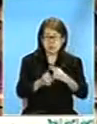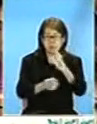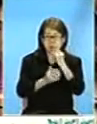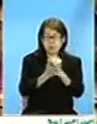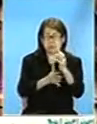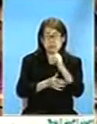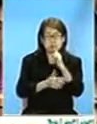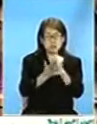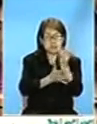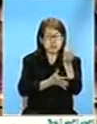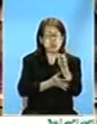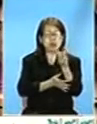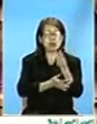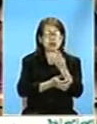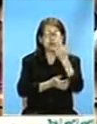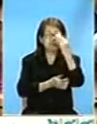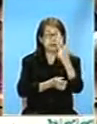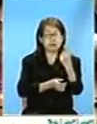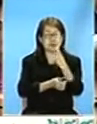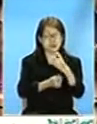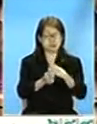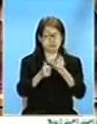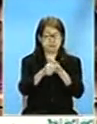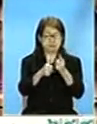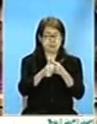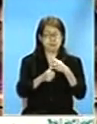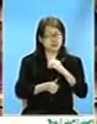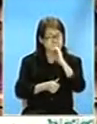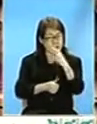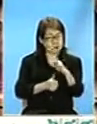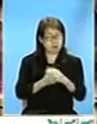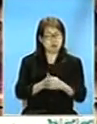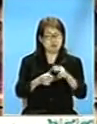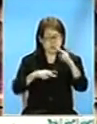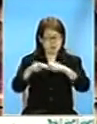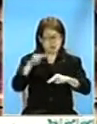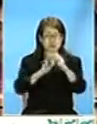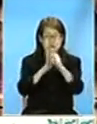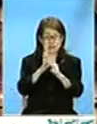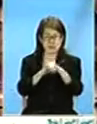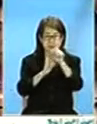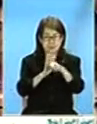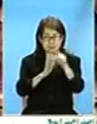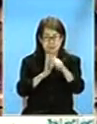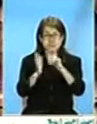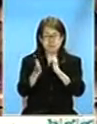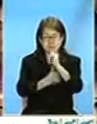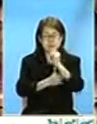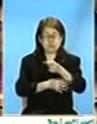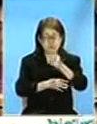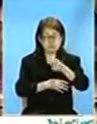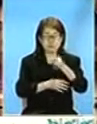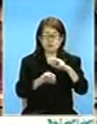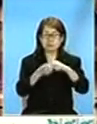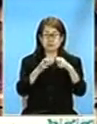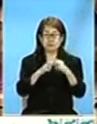องเพียงน้อยนิดท่านประธานที่เคารพข้อที่หนึ่งนั้นผมไม่เถียงไปแล้วนะครับกลั่นกรองกฎหมายยังทำหน้าที่นี้อยู่ได้ไม่มี